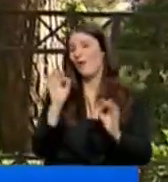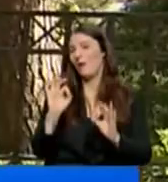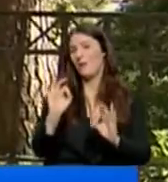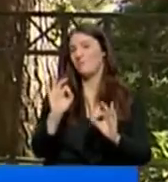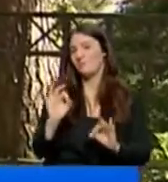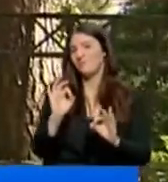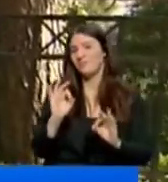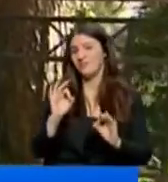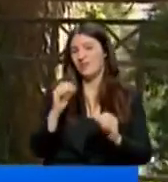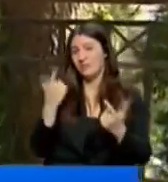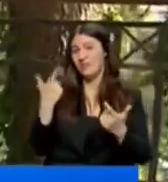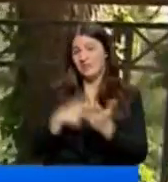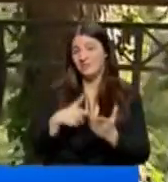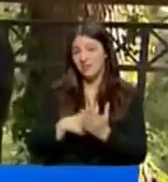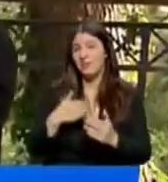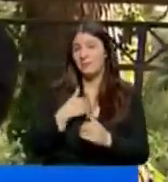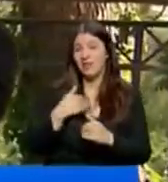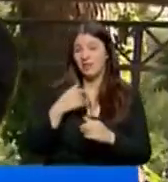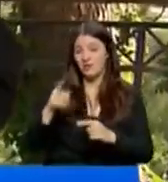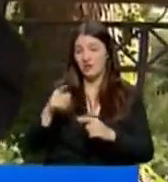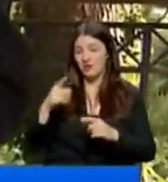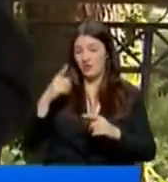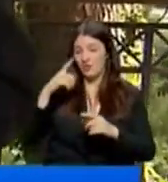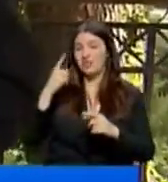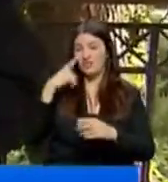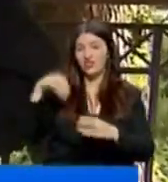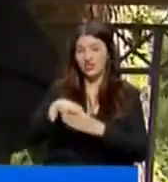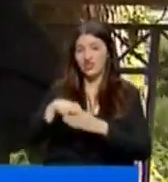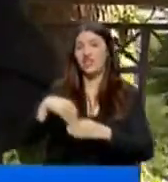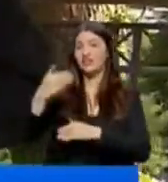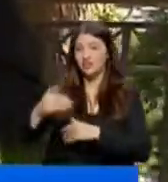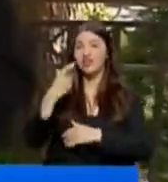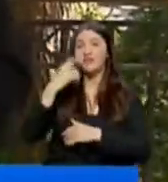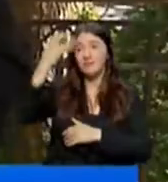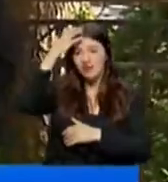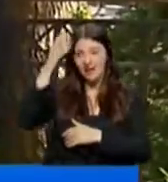bir aktörüydü. Ben bürokraside de, bürokrasi dışında da Demirel'le